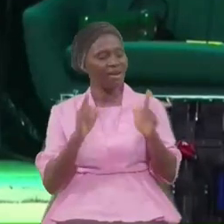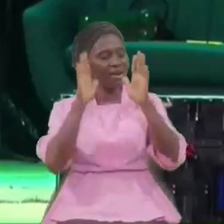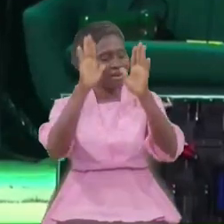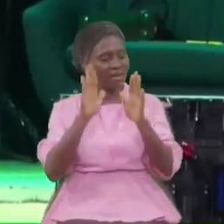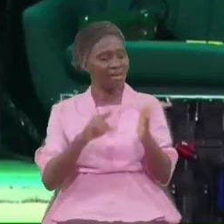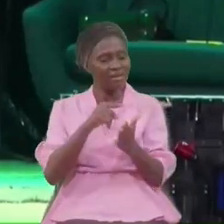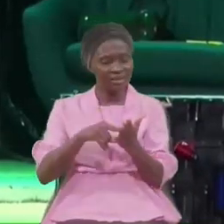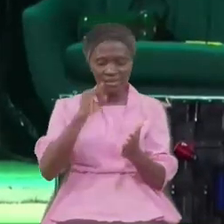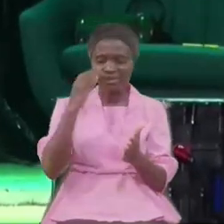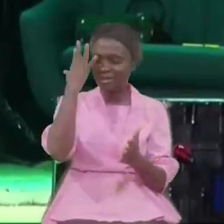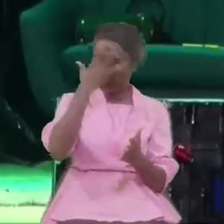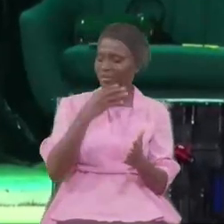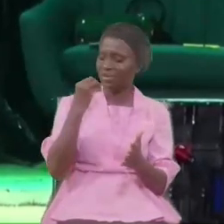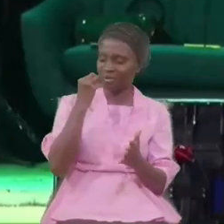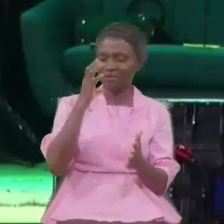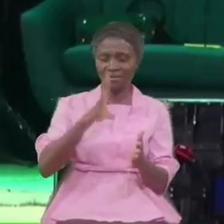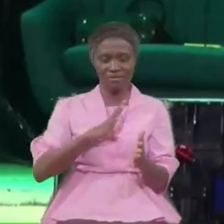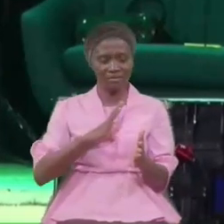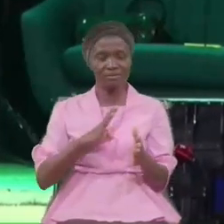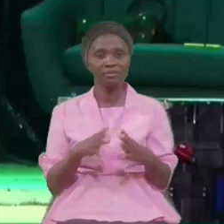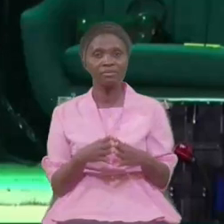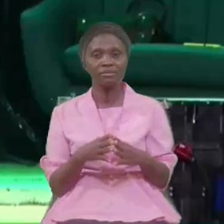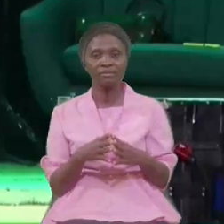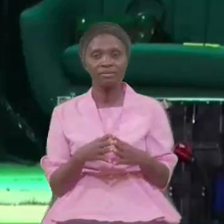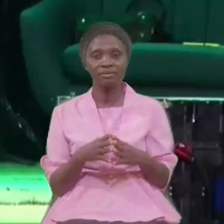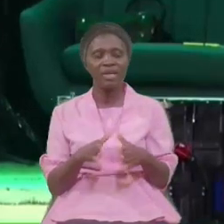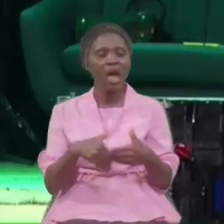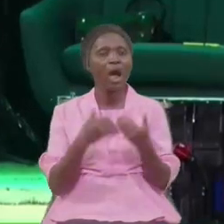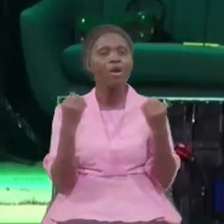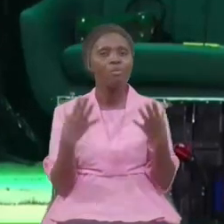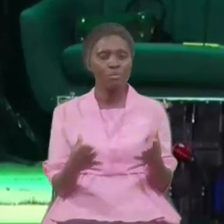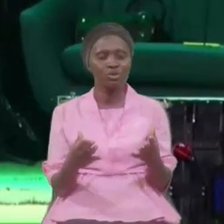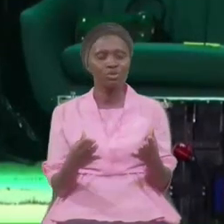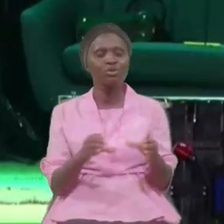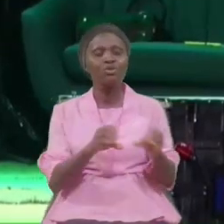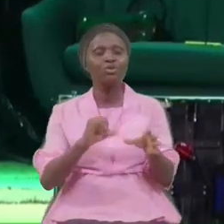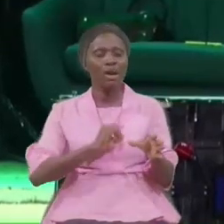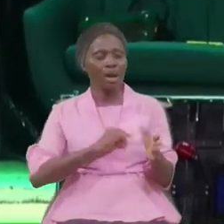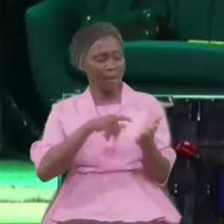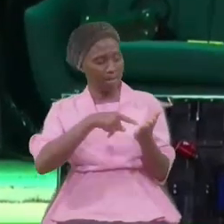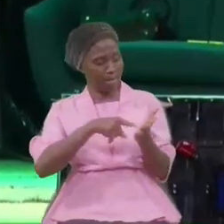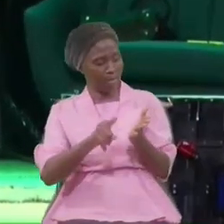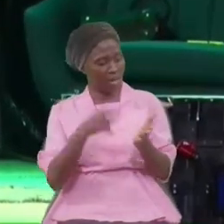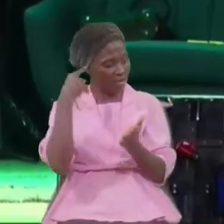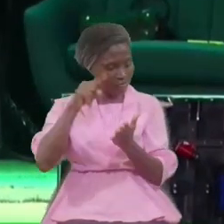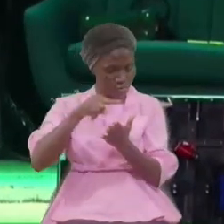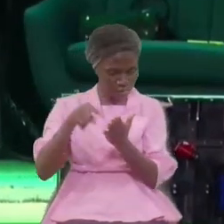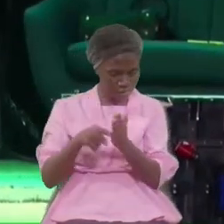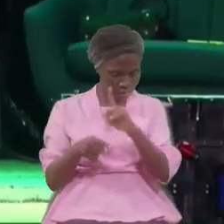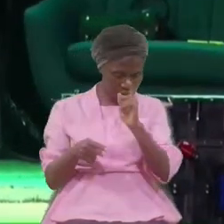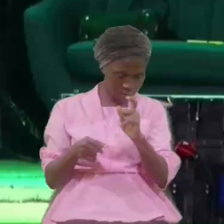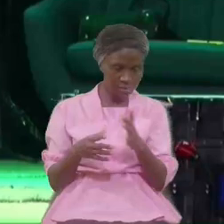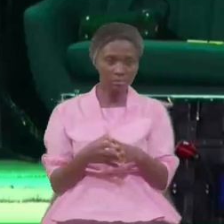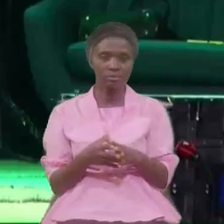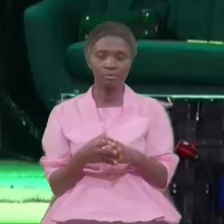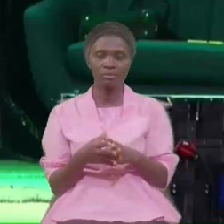Ah, ceci, là, vraiment, c'est beau, hein? C'est joli. Et combien dois-je payer pour ce que vous